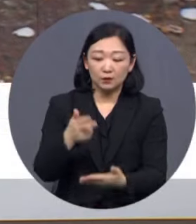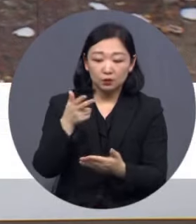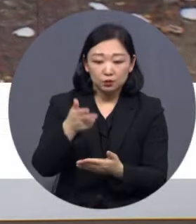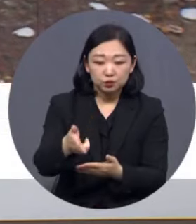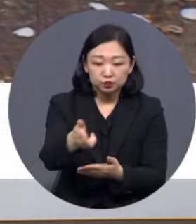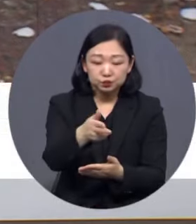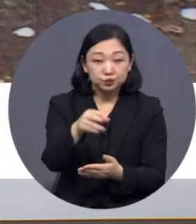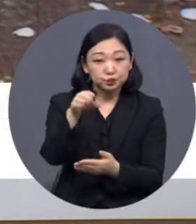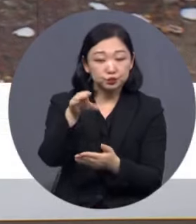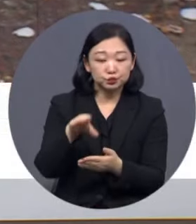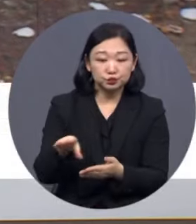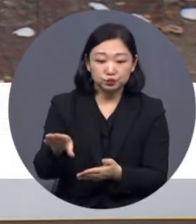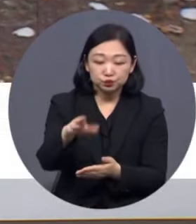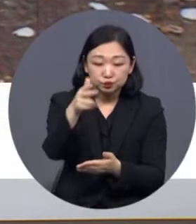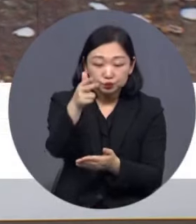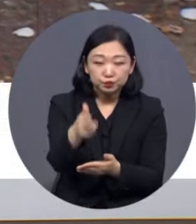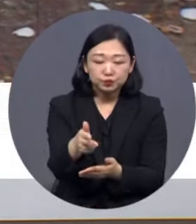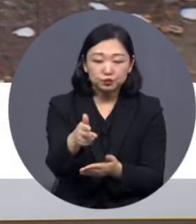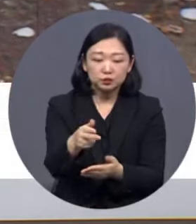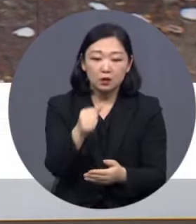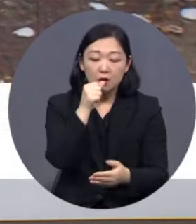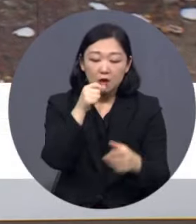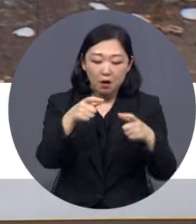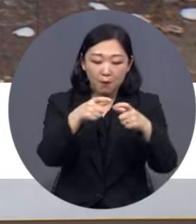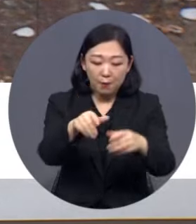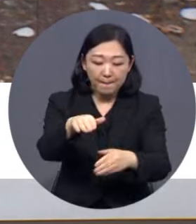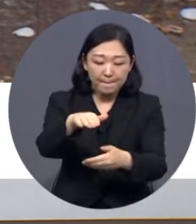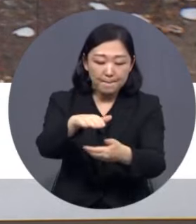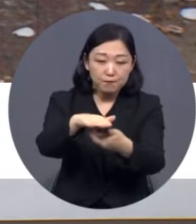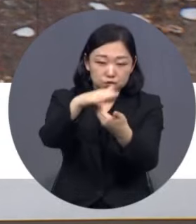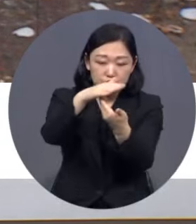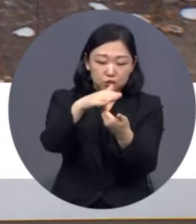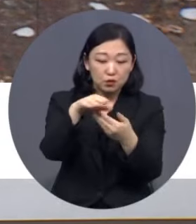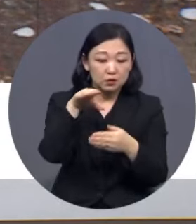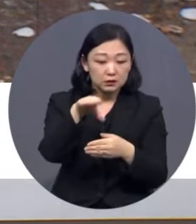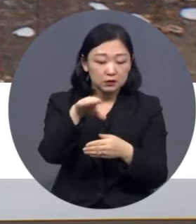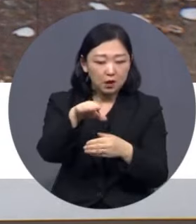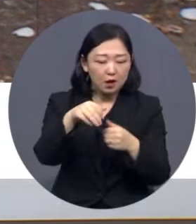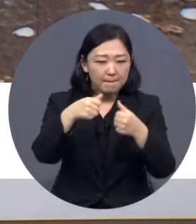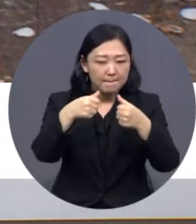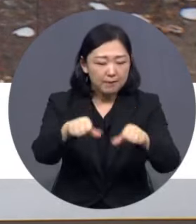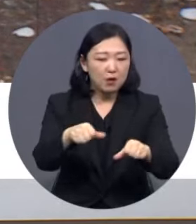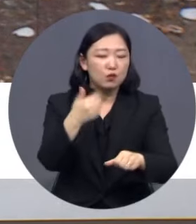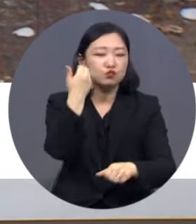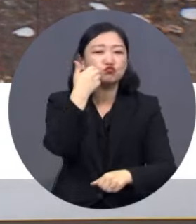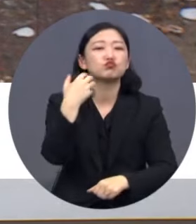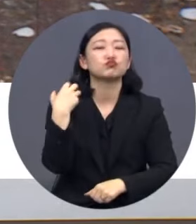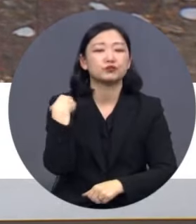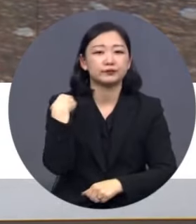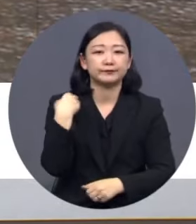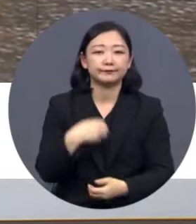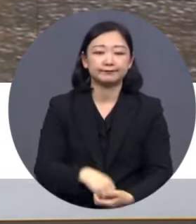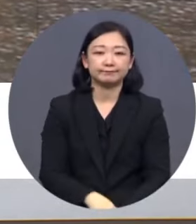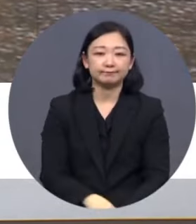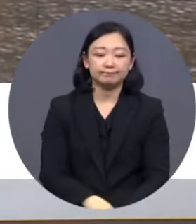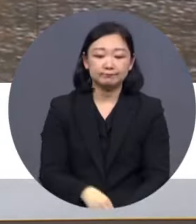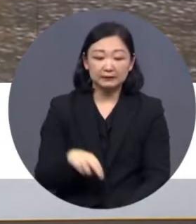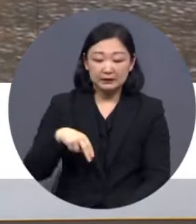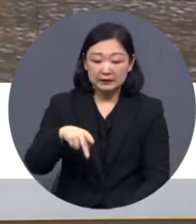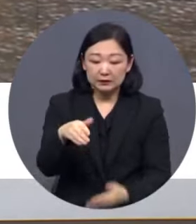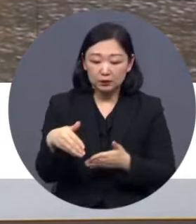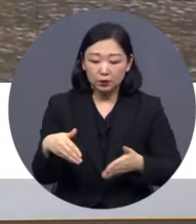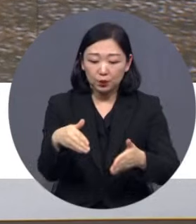주차장에 차를 세우다 맨홀 뚜껑이 들려 차가 망가졌다면 과연 누구의 책임일까요? 인도 옆에